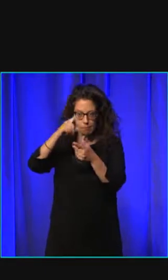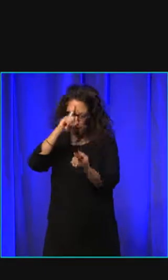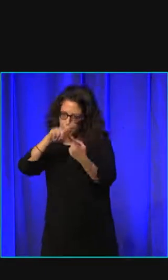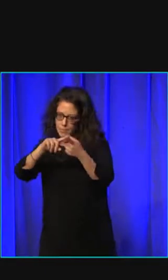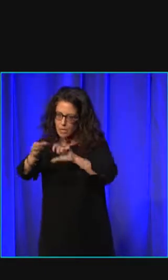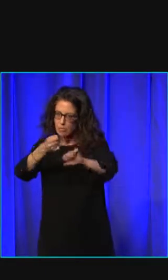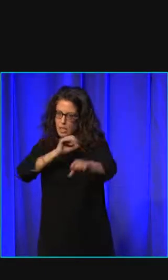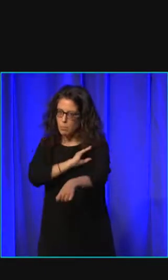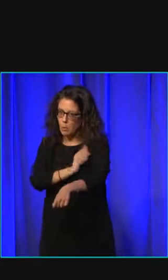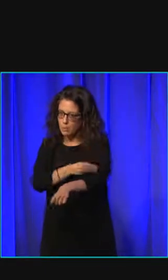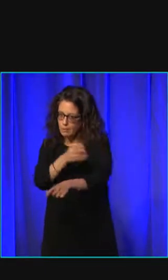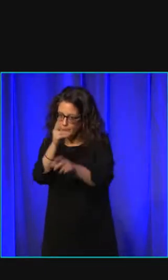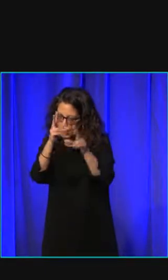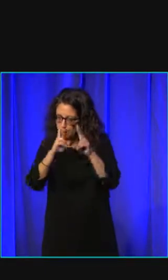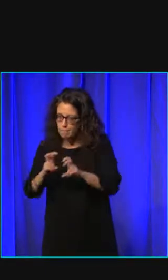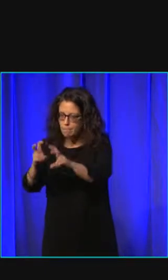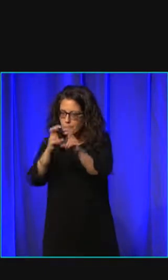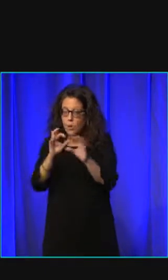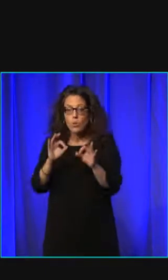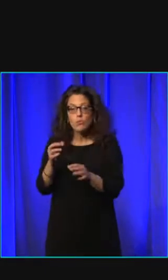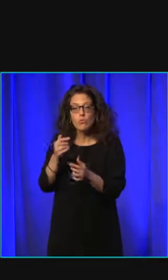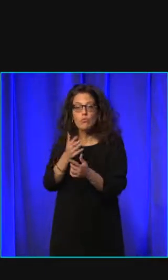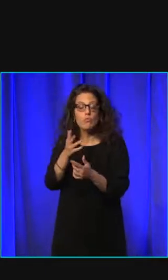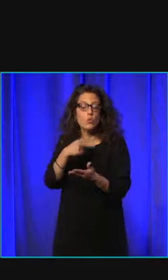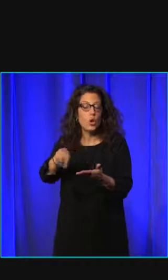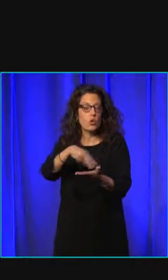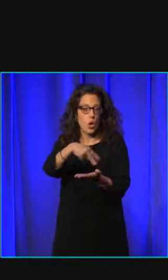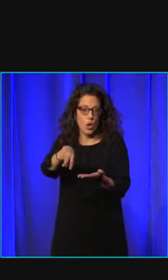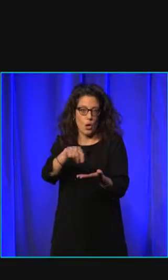sportif. En l'occurrence, ici, ce sont